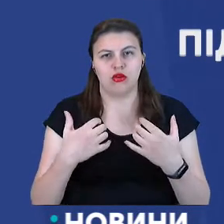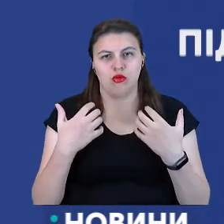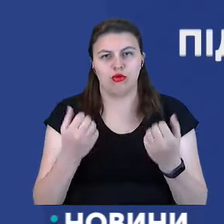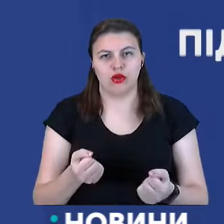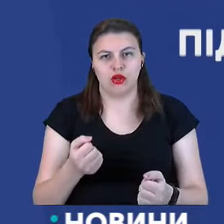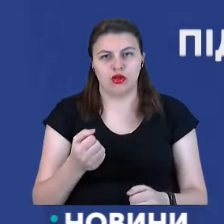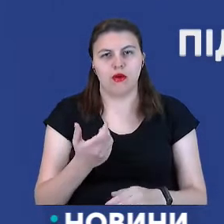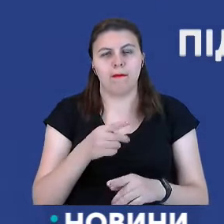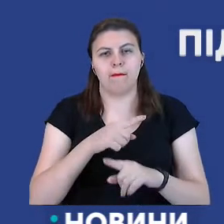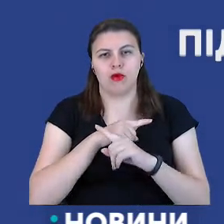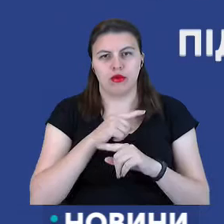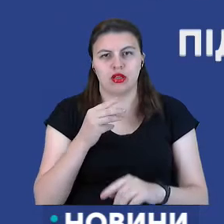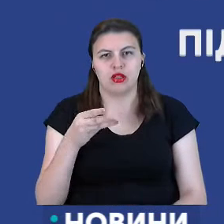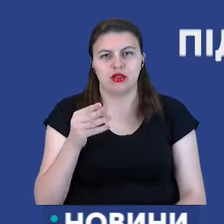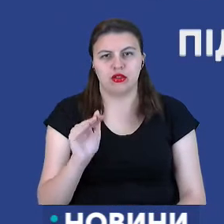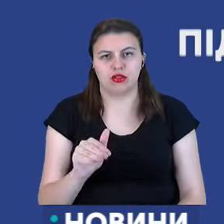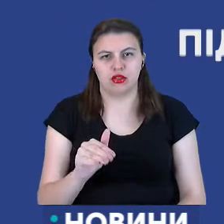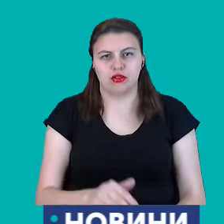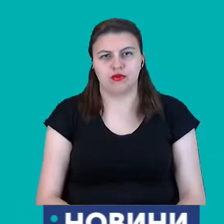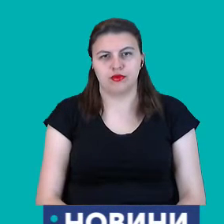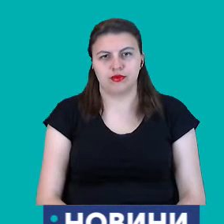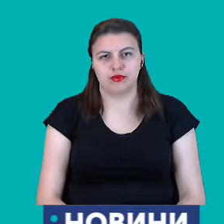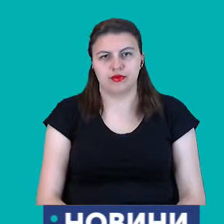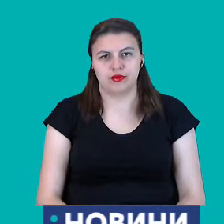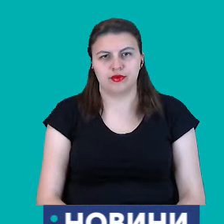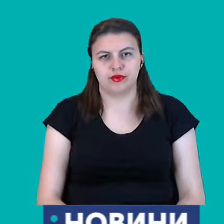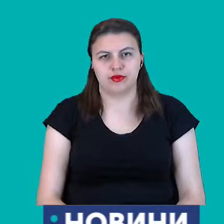померло більш ніж 3 тисячі.